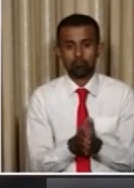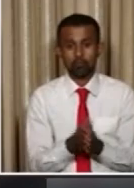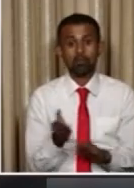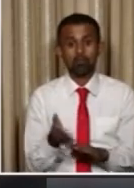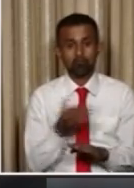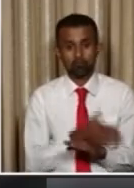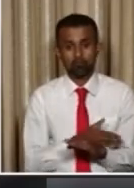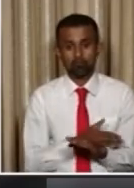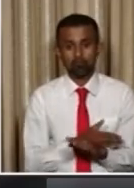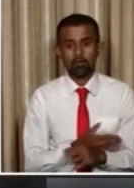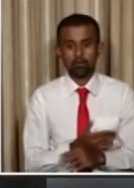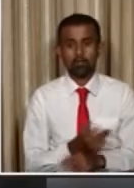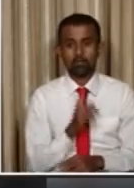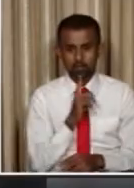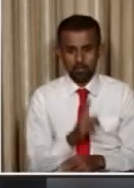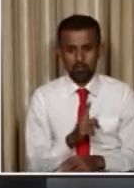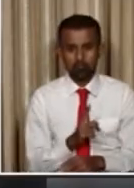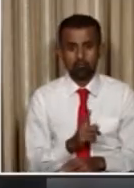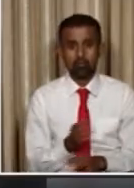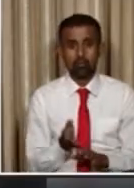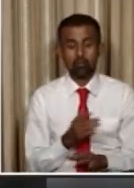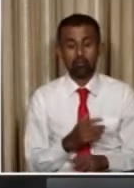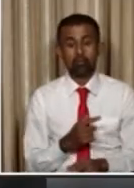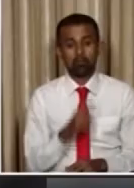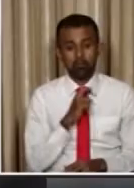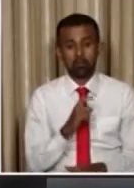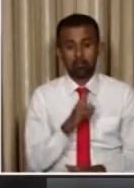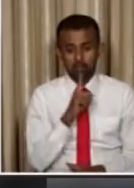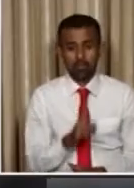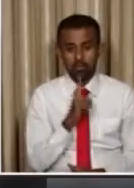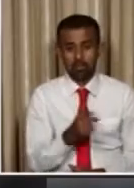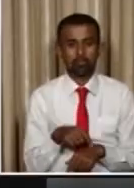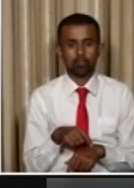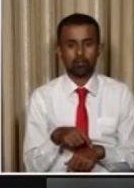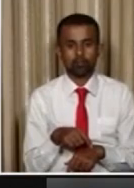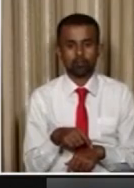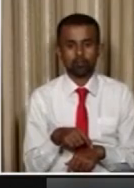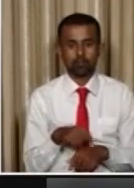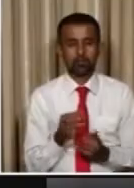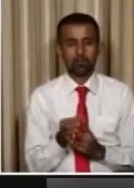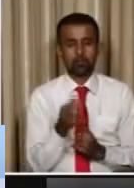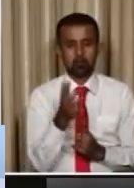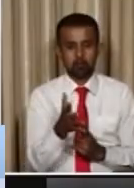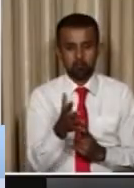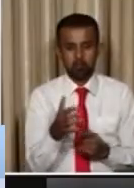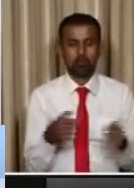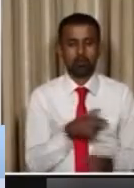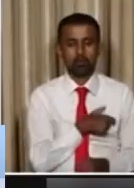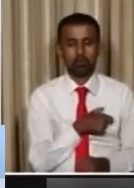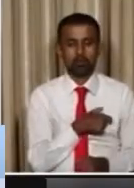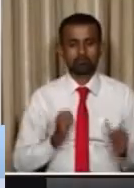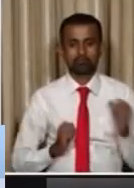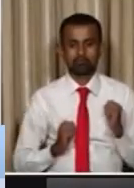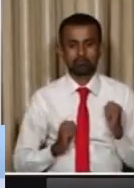බේරගන්න දෙයියන්ගේ නාමෙට කියලා මං කටේ ලේ රහ වෙනකන් කිව්වා. ඔබලා මට හිනා වුණා. තජිත් ප්‍රේමදාස විපක්ෂ නායකතුමා